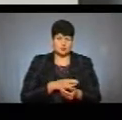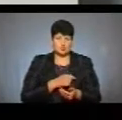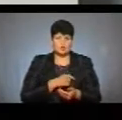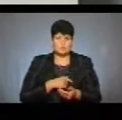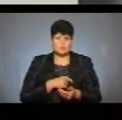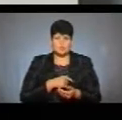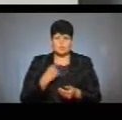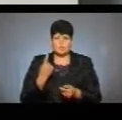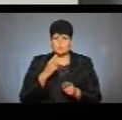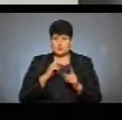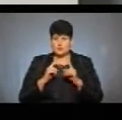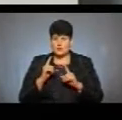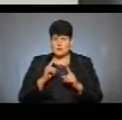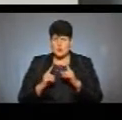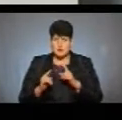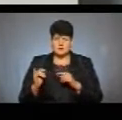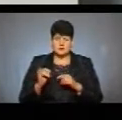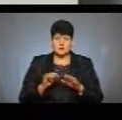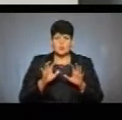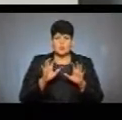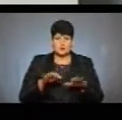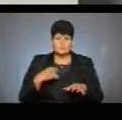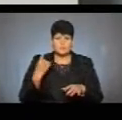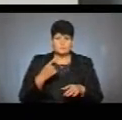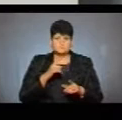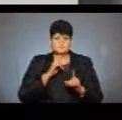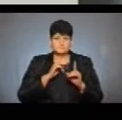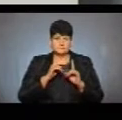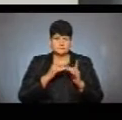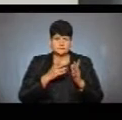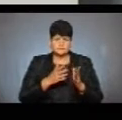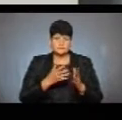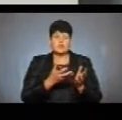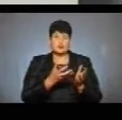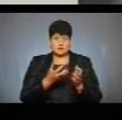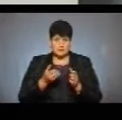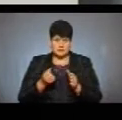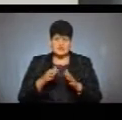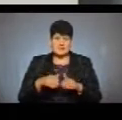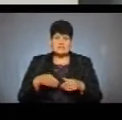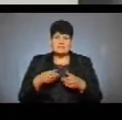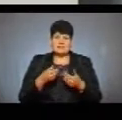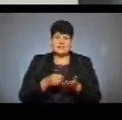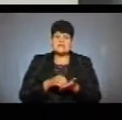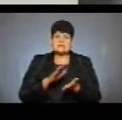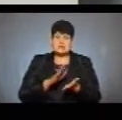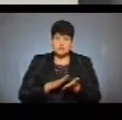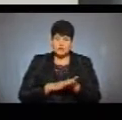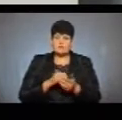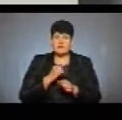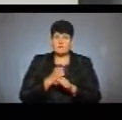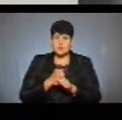депутатів обласної ради і до голови обласної ради. Вони його отримали, звернення зареєстроване. І так